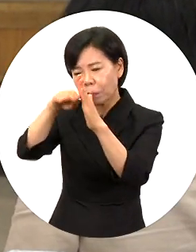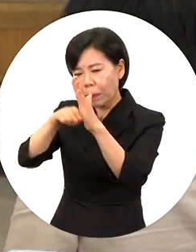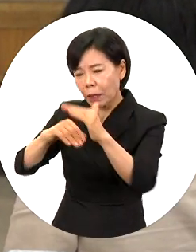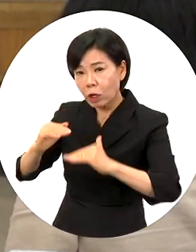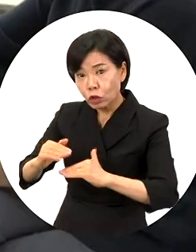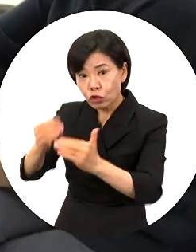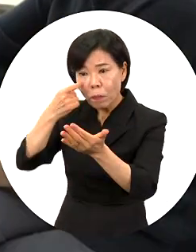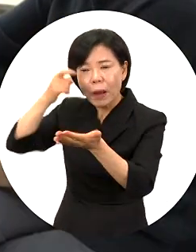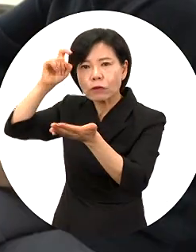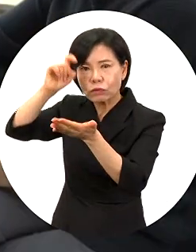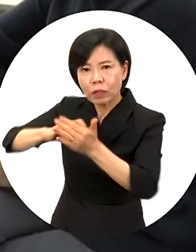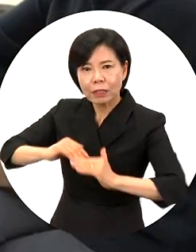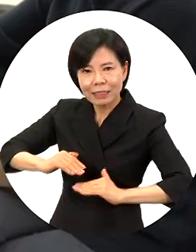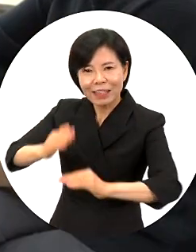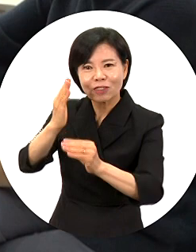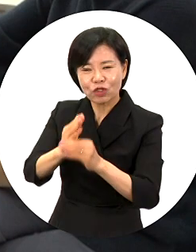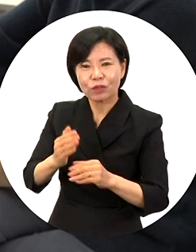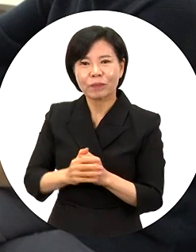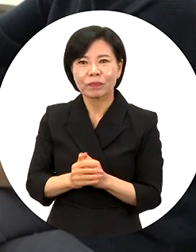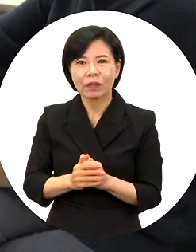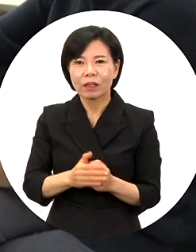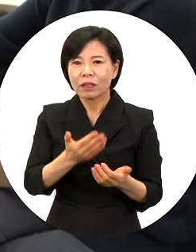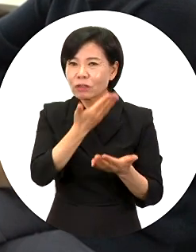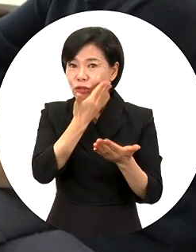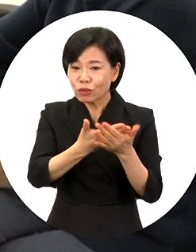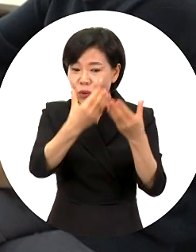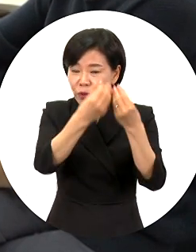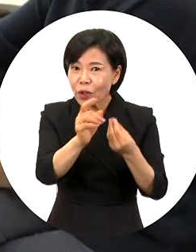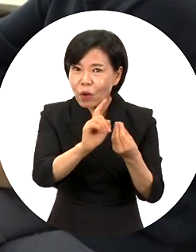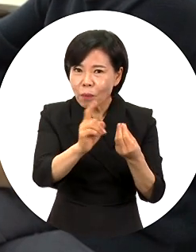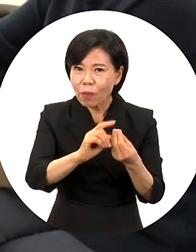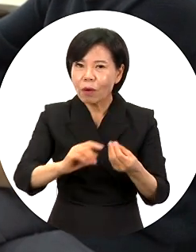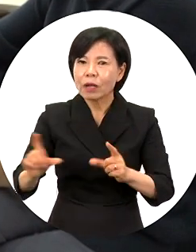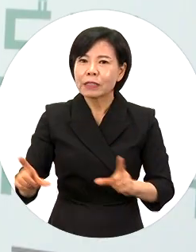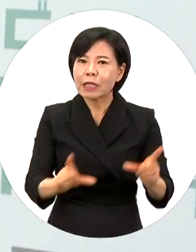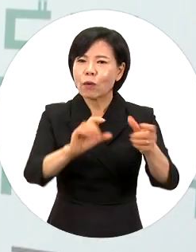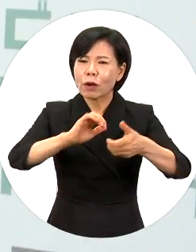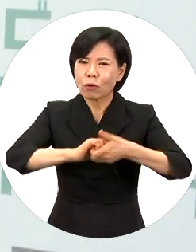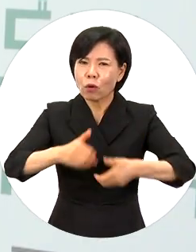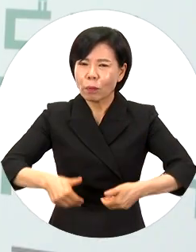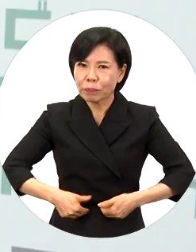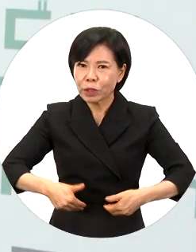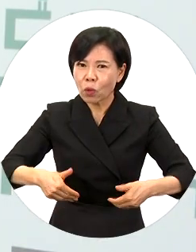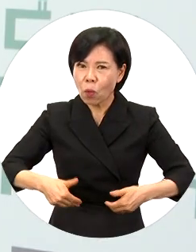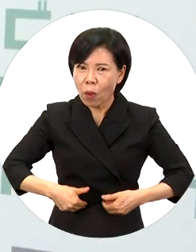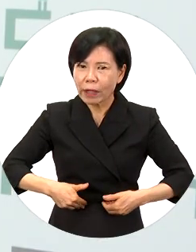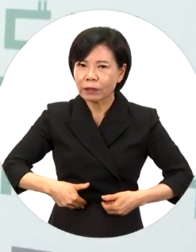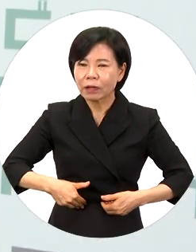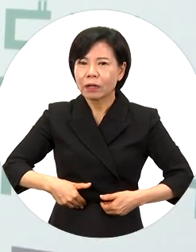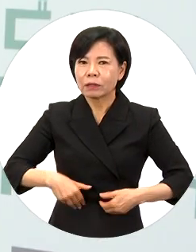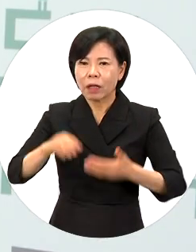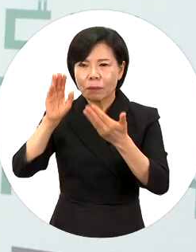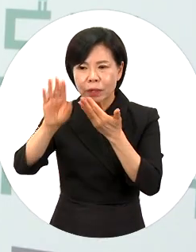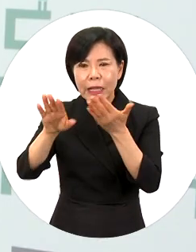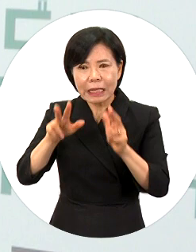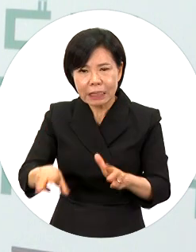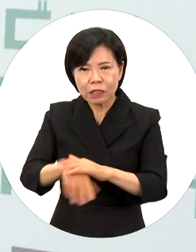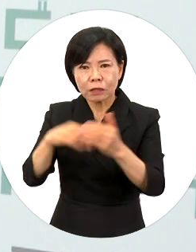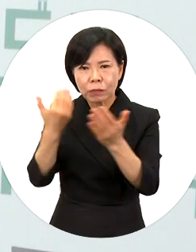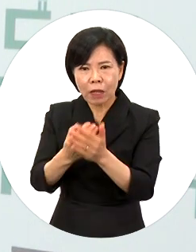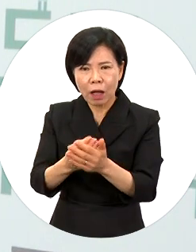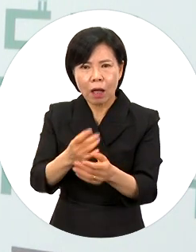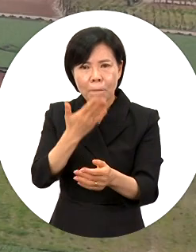중점 추진 사업을 발굴해 진행 중입니다. 주요 내용은 생활 필수 기능 시설의 현재와 미래 수요를